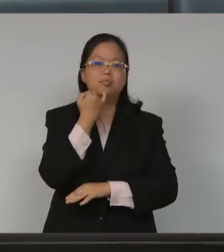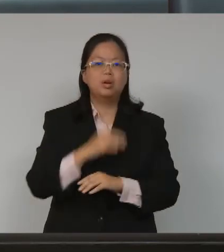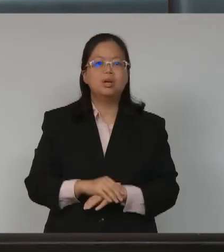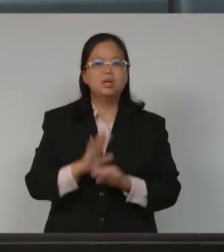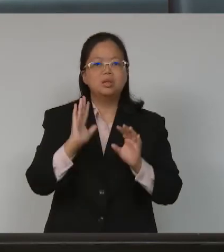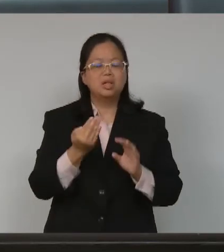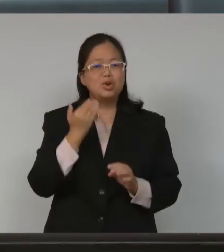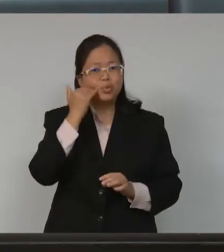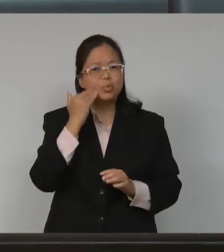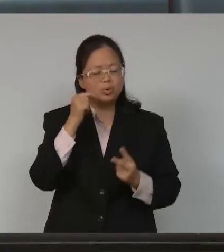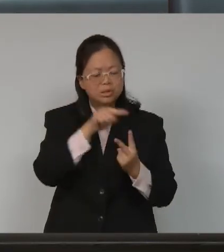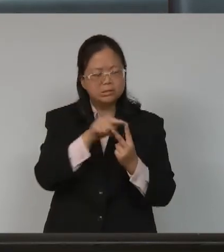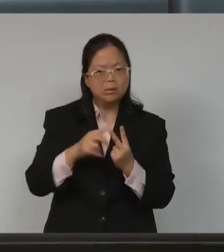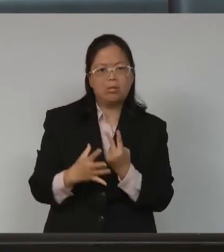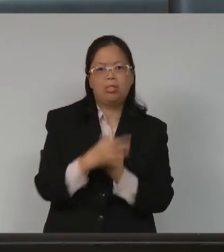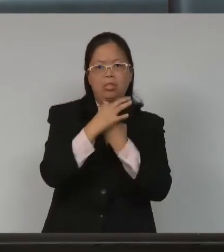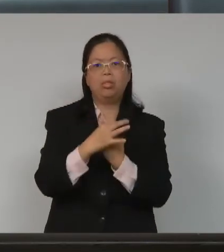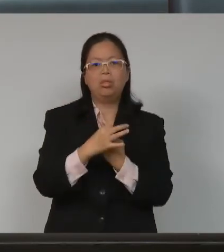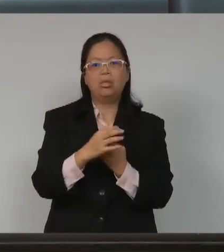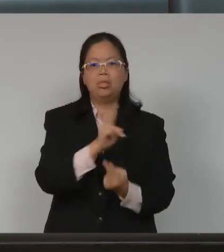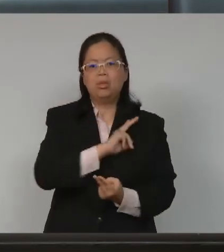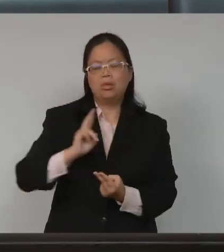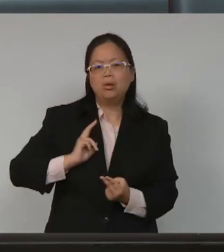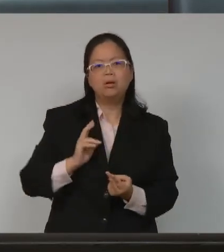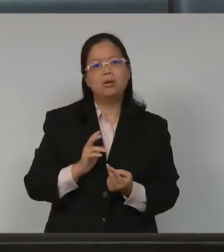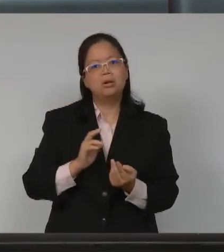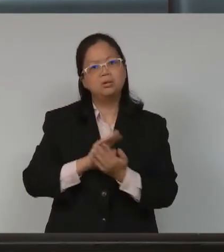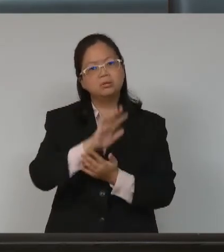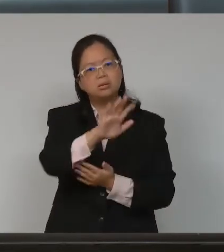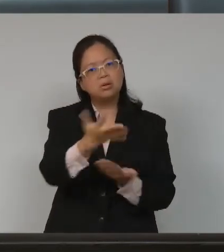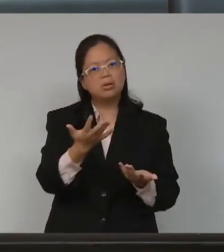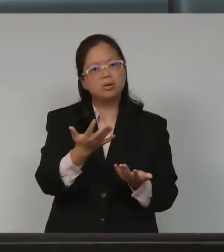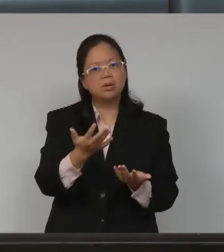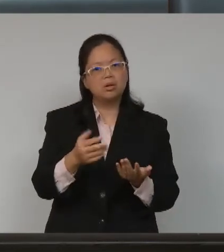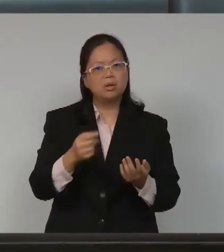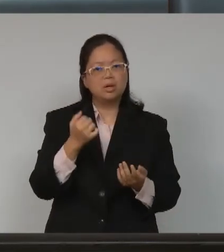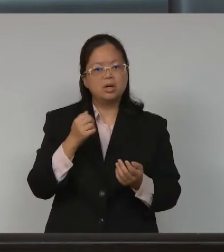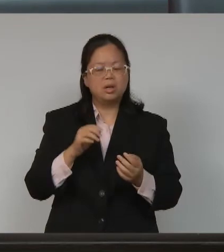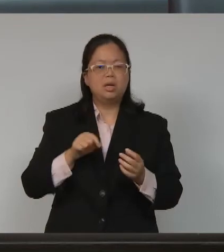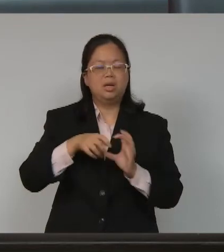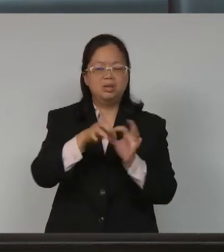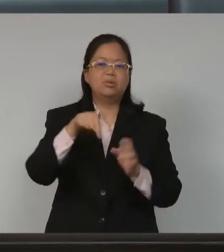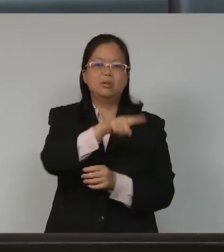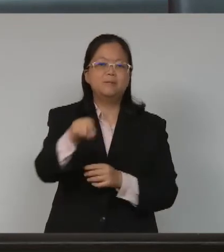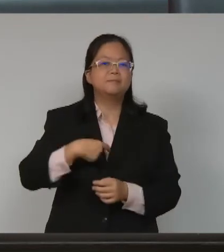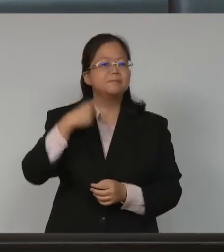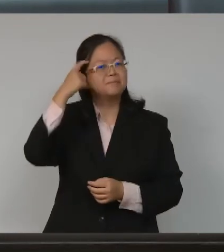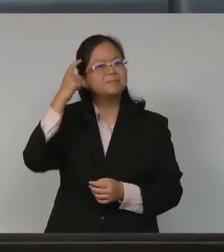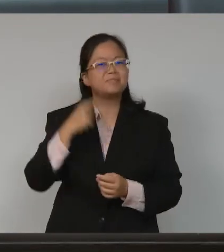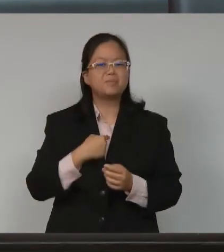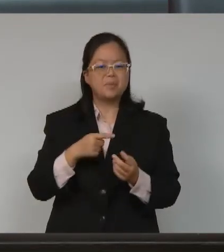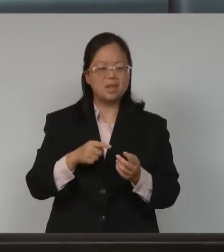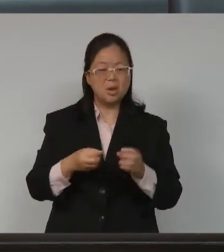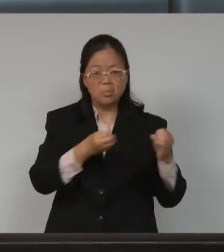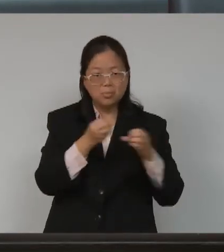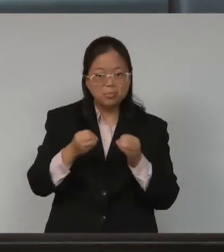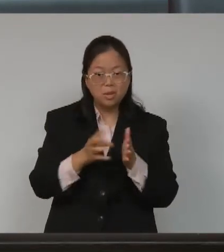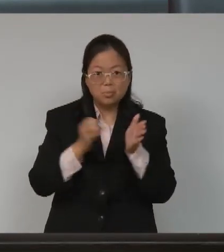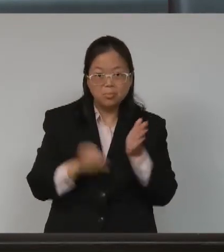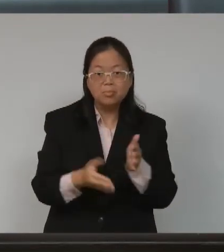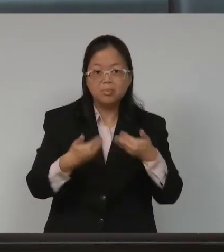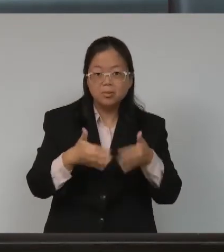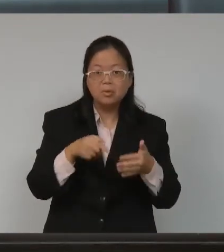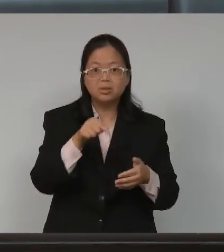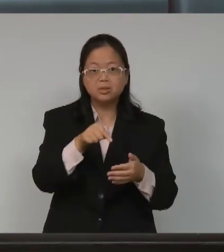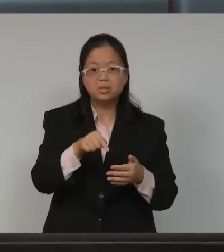象说我们在我们的这个公投法的程序下还有所谓，因为复决就不好用，大家就会觉得说只是把这个原来条文否决掉，